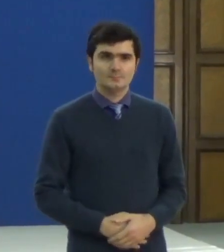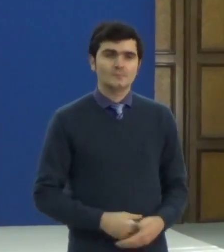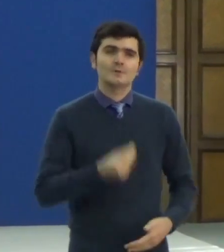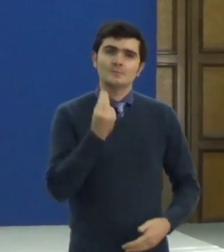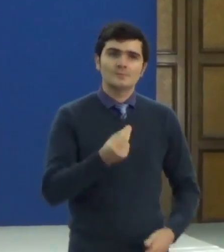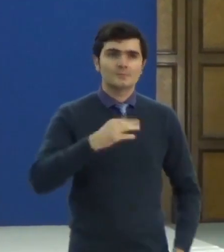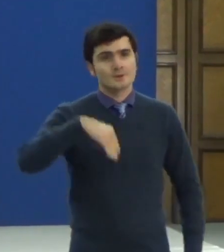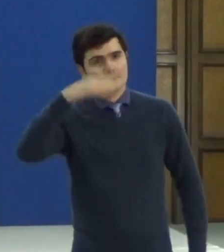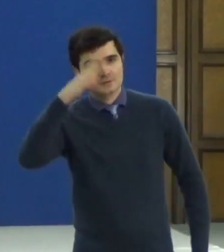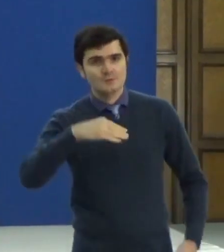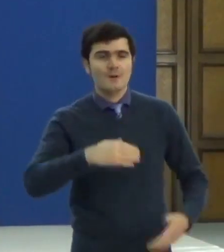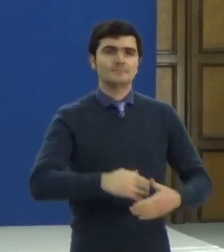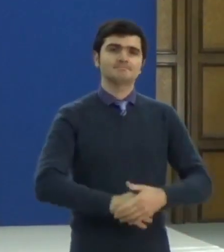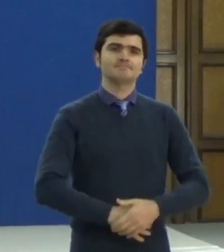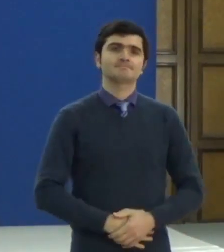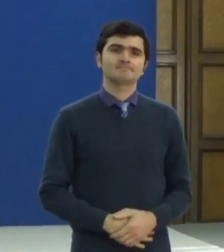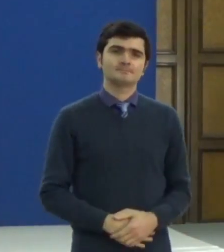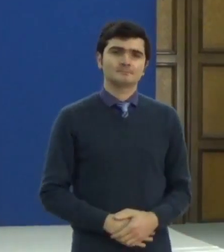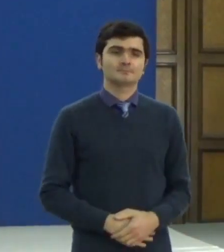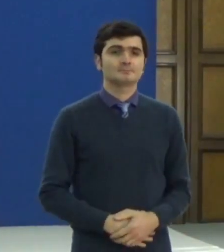Bună ziua!